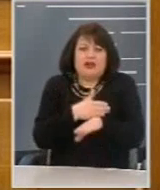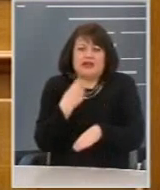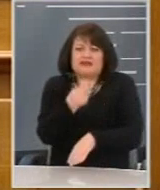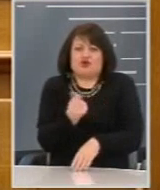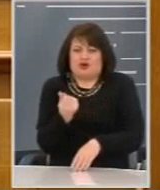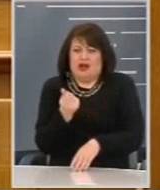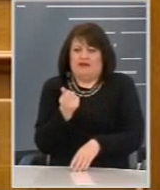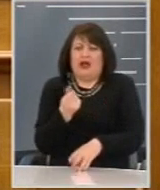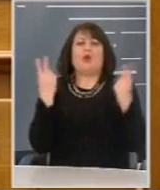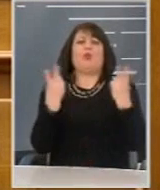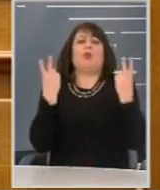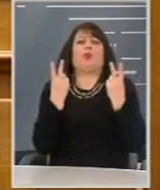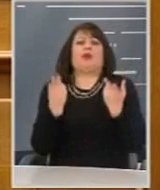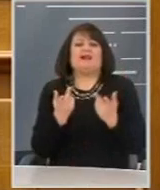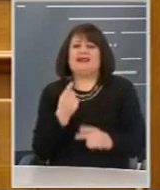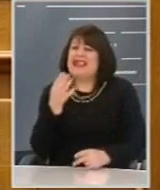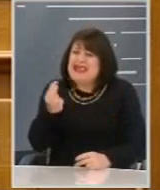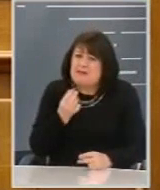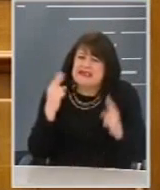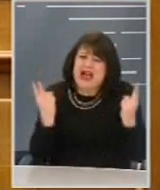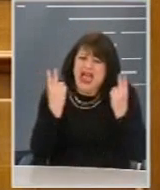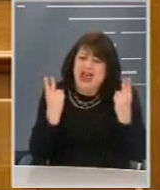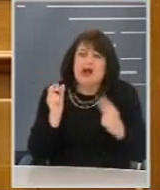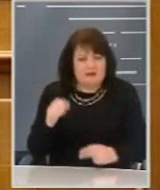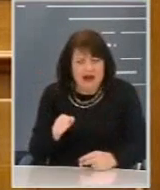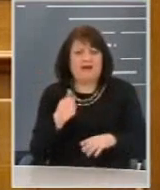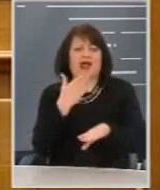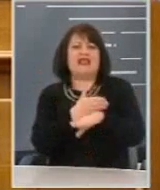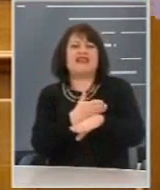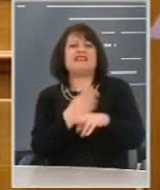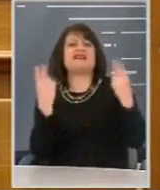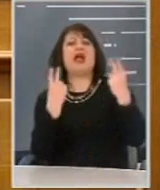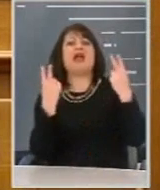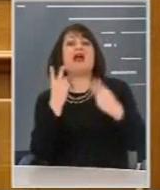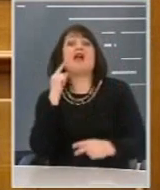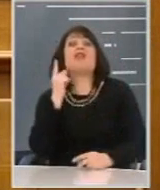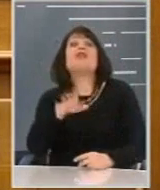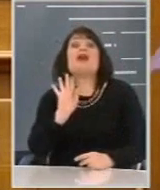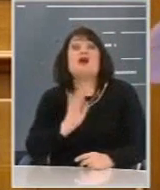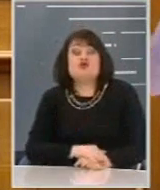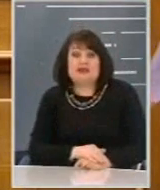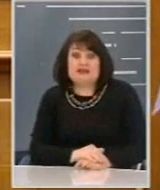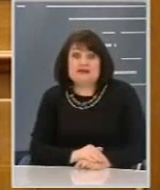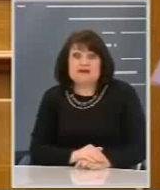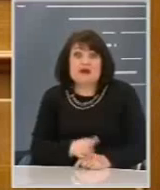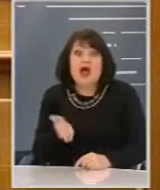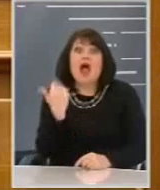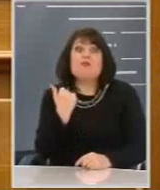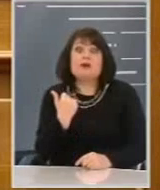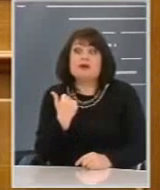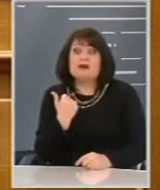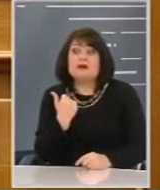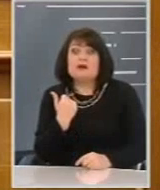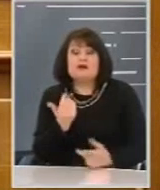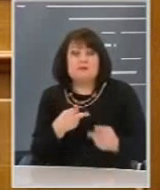εγγύησεις? Με αέρα. Είπατε με αέρα? Με αέρα. Και αυτά δεν τα ακούσατε, κύριοι συνάδελφοι? Μήπως δεν ήσασταν μέσα? Δεν ήσασταν εσείς